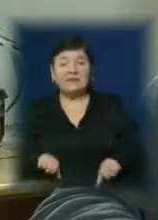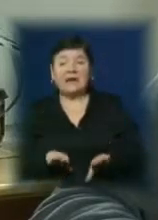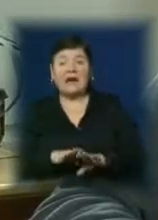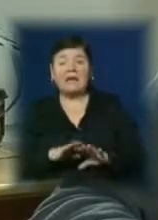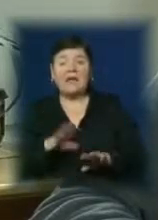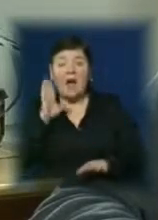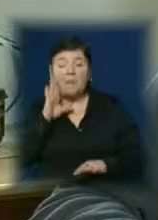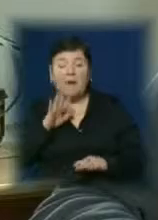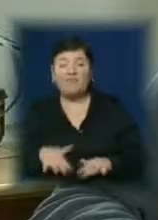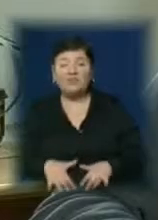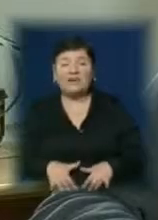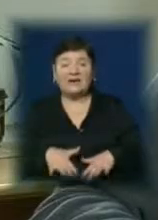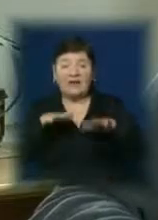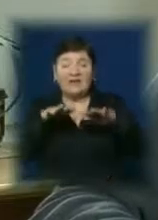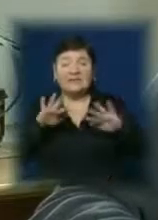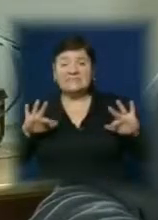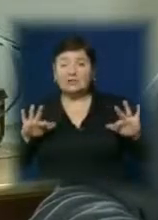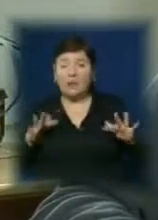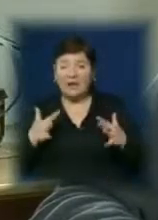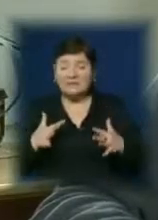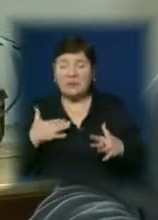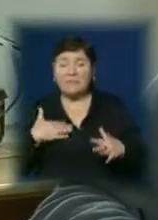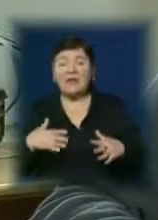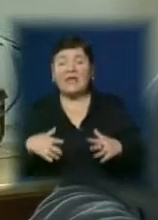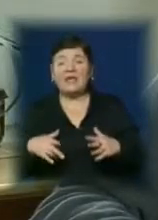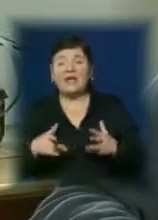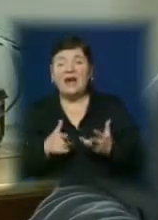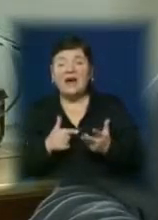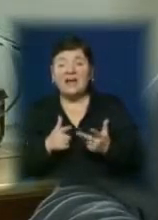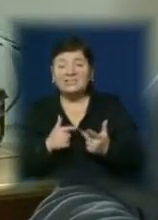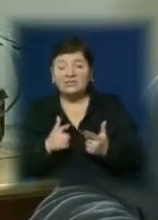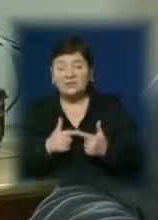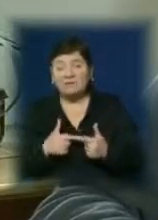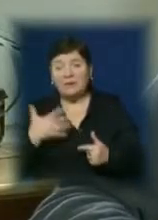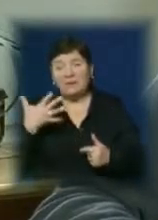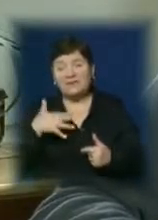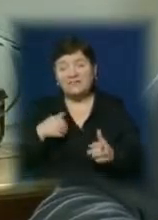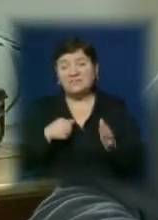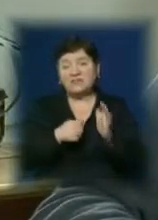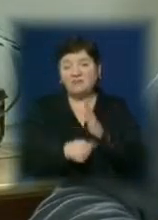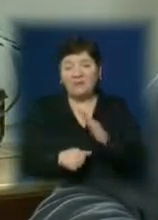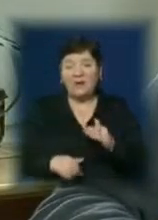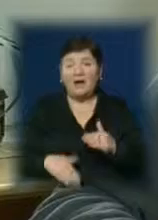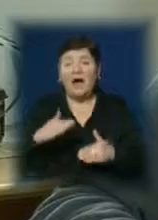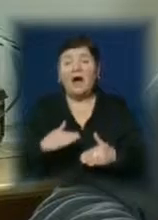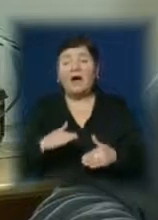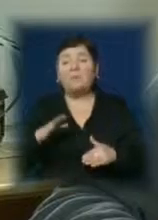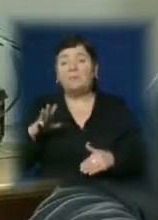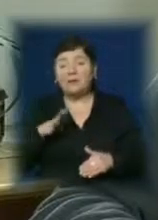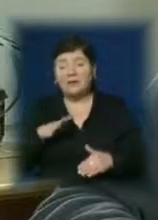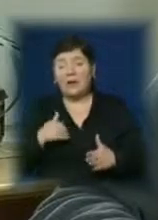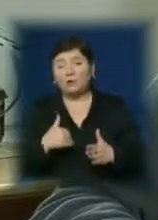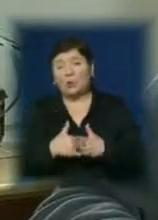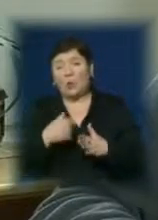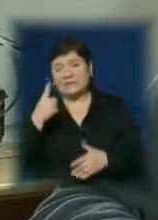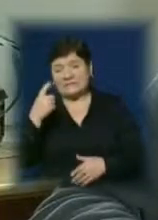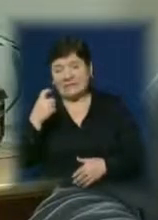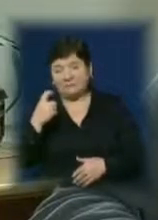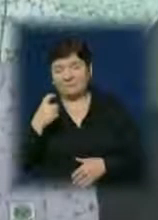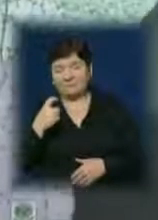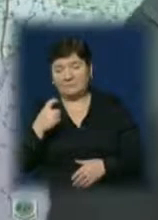связано с циклоном, циклон северный, центр его сейчас в районе Прибалтики и система